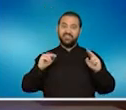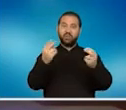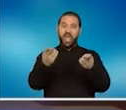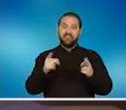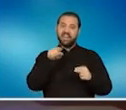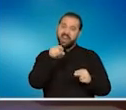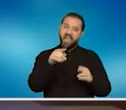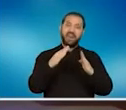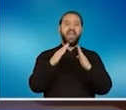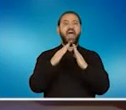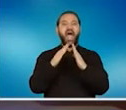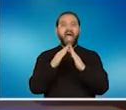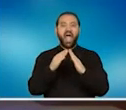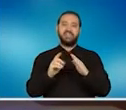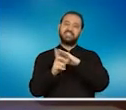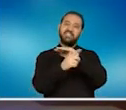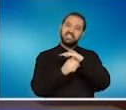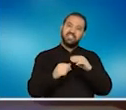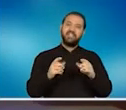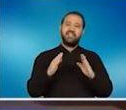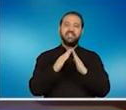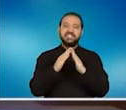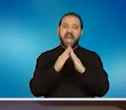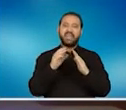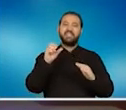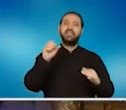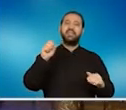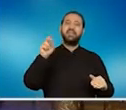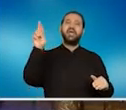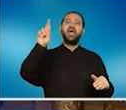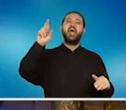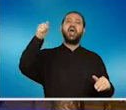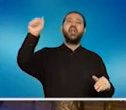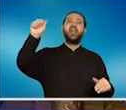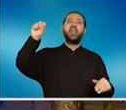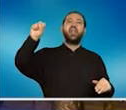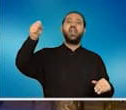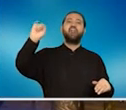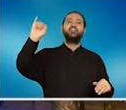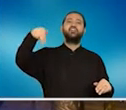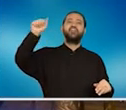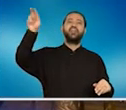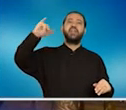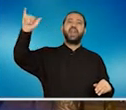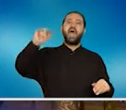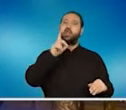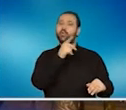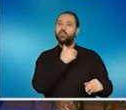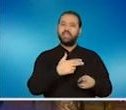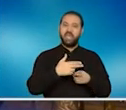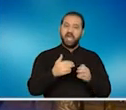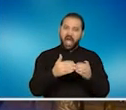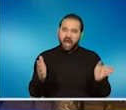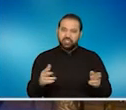a venit din Rășinari, unde s-a început viața liturgică